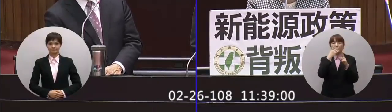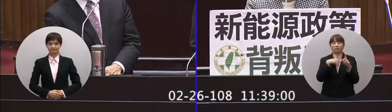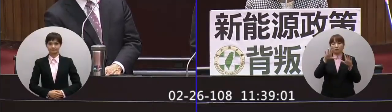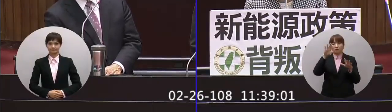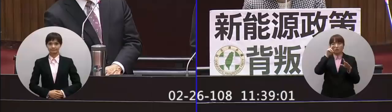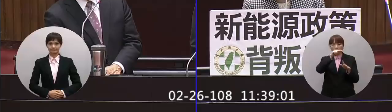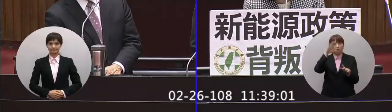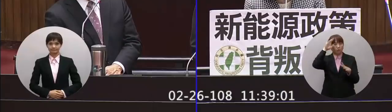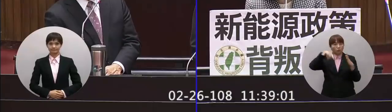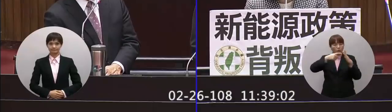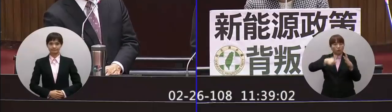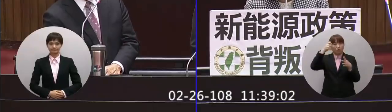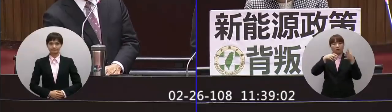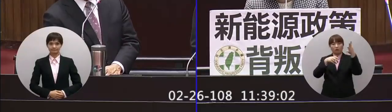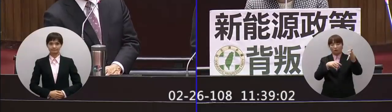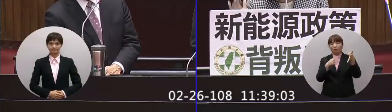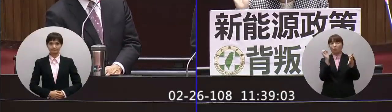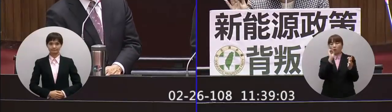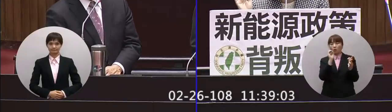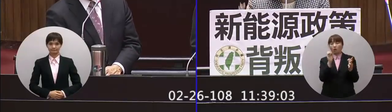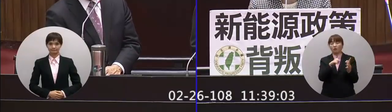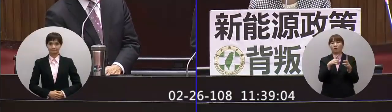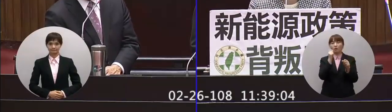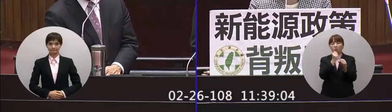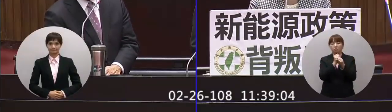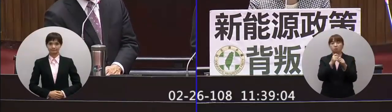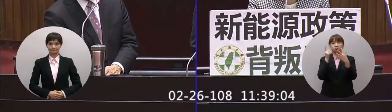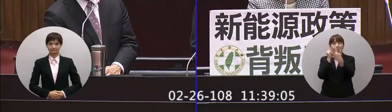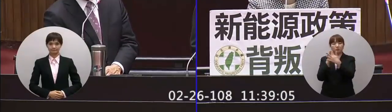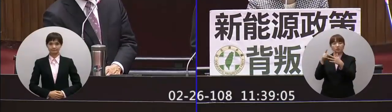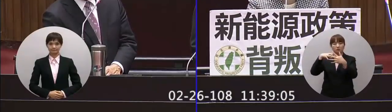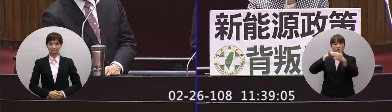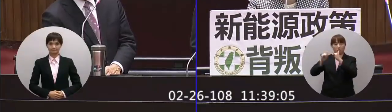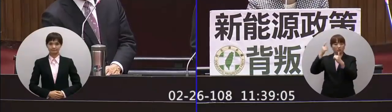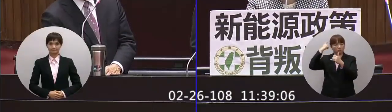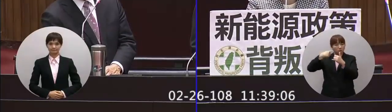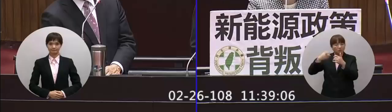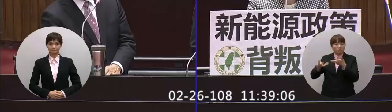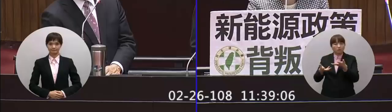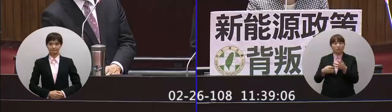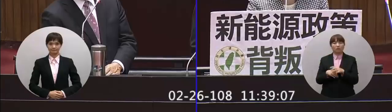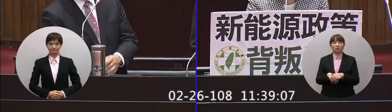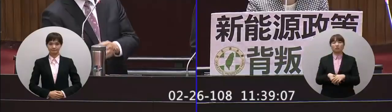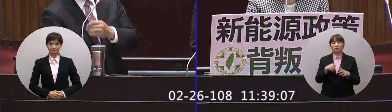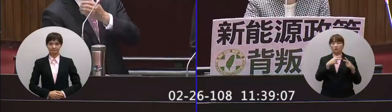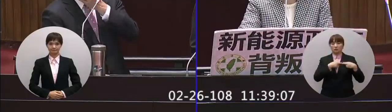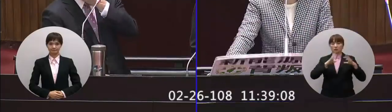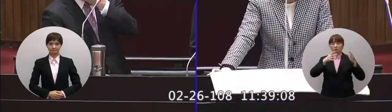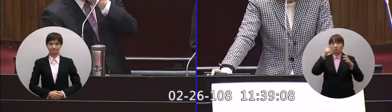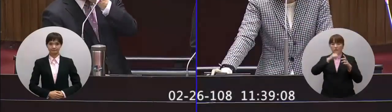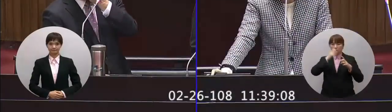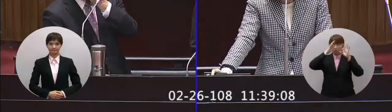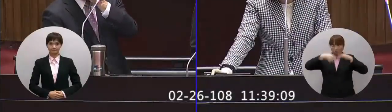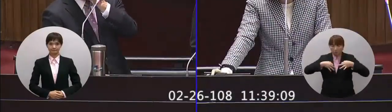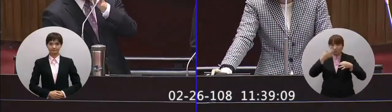内阁、哦啊，没有这四个字，然后就不去解读民意哦。我真的觉得，我不知道蔡政府的反省检